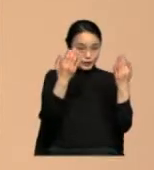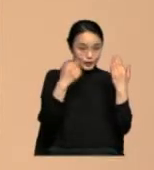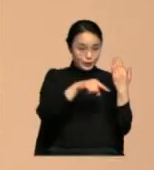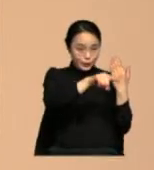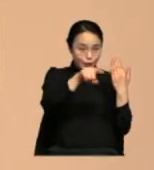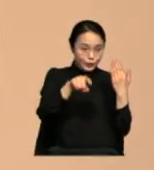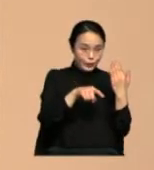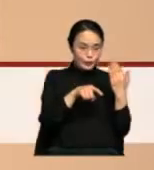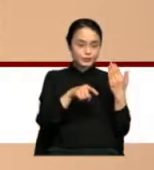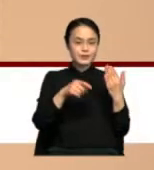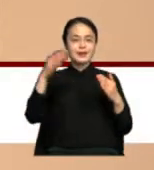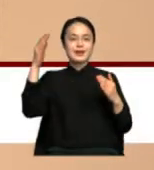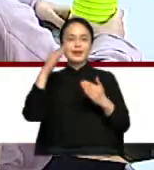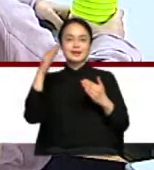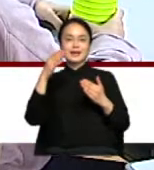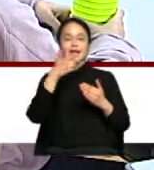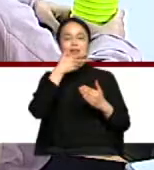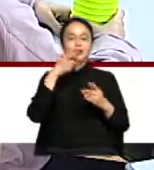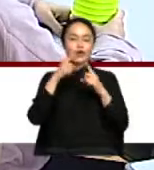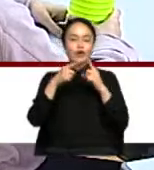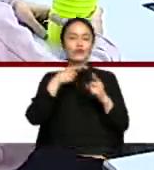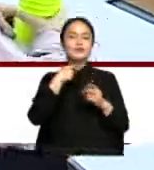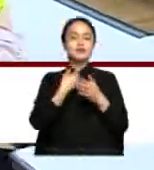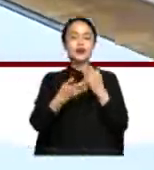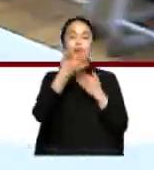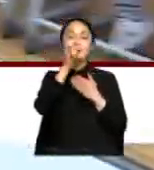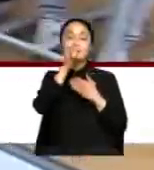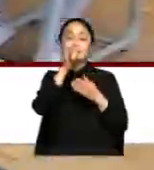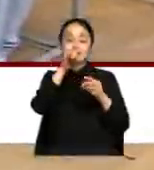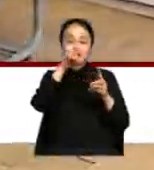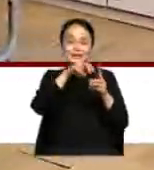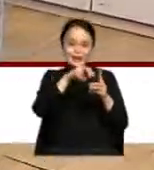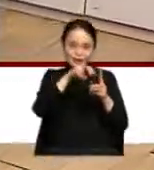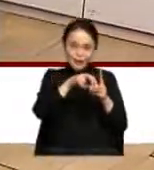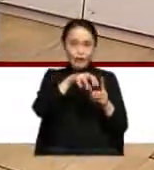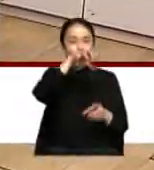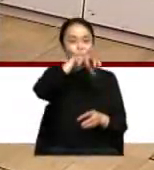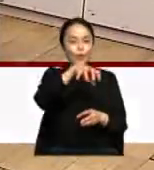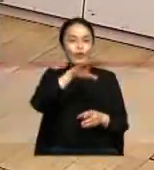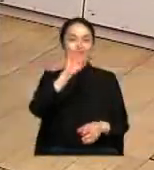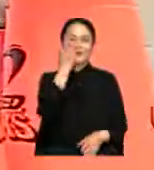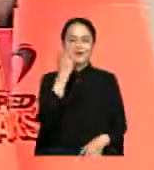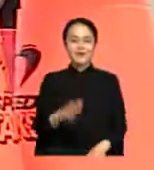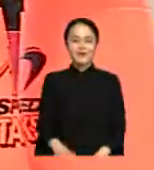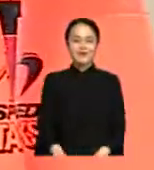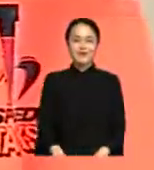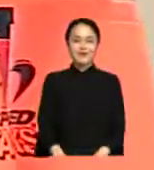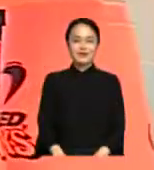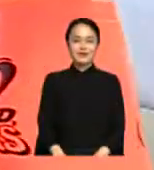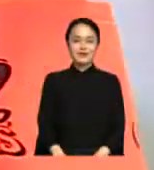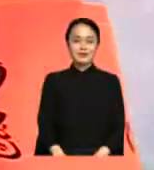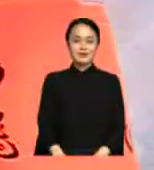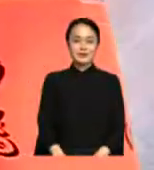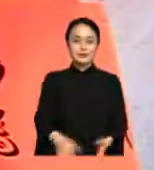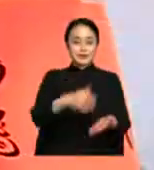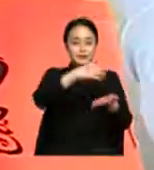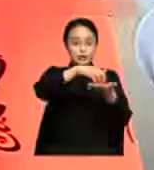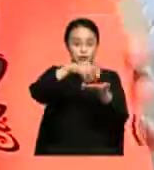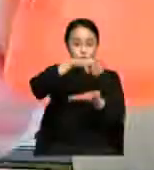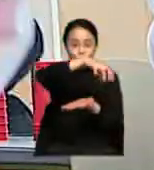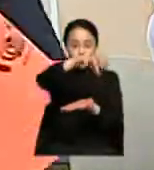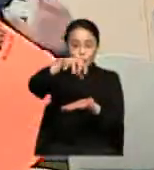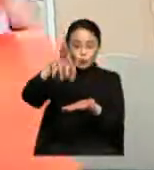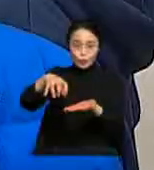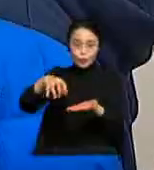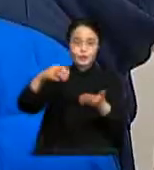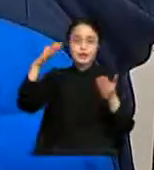학생들이 영어를 체험하는 공간으로 재탄생했습니다. 해당 학교뿐만 아니라 지역 내 12개 초등학교 학생들이 참여할 수